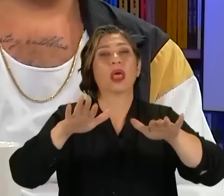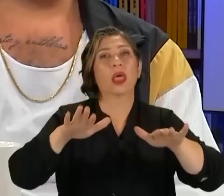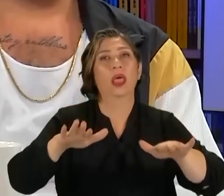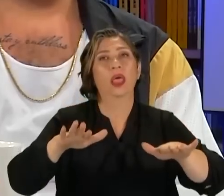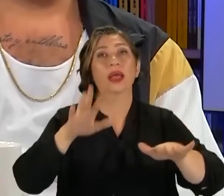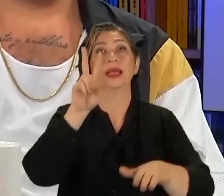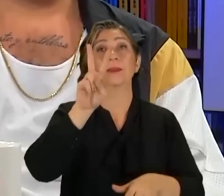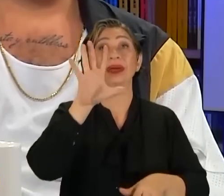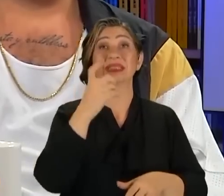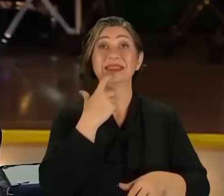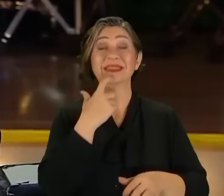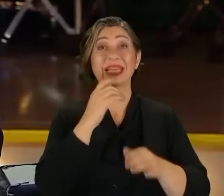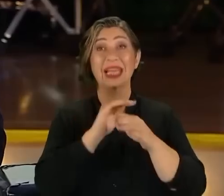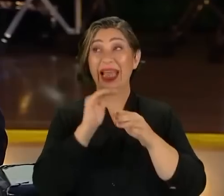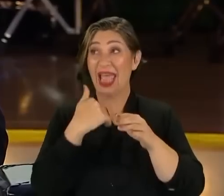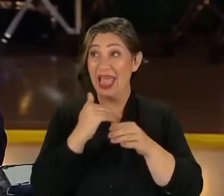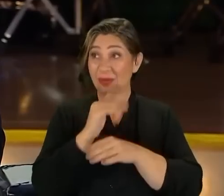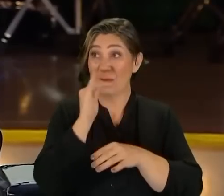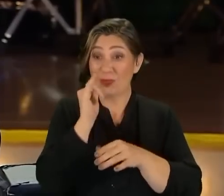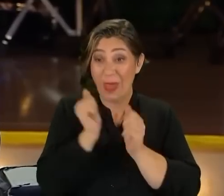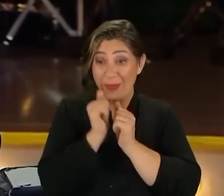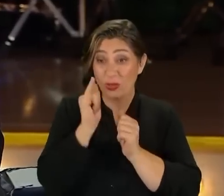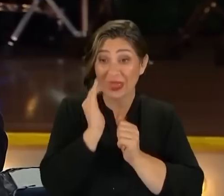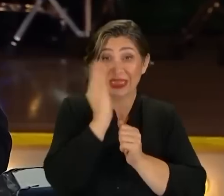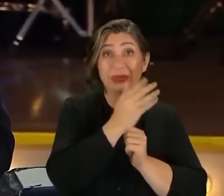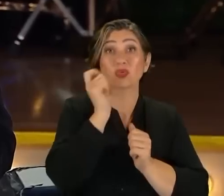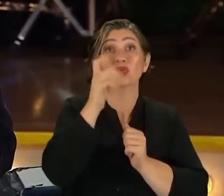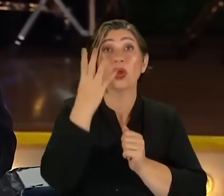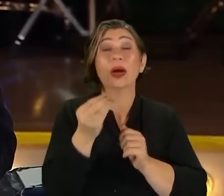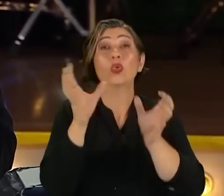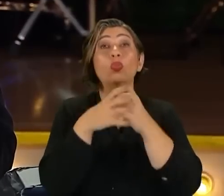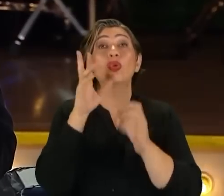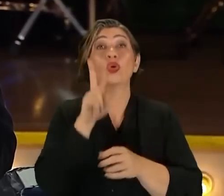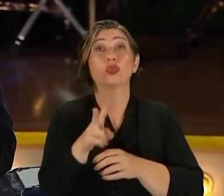Ya 25 yıllık yayın hayatımda beraber tuvalete gitmek zorunda olan gruplar gördüm.